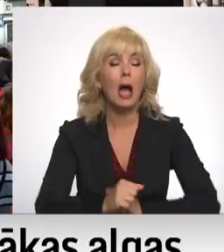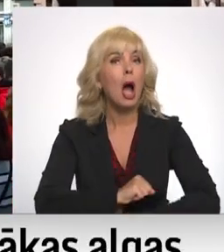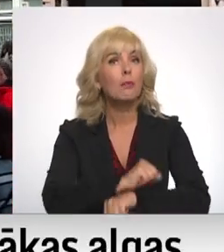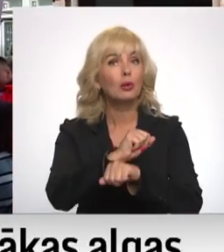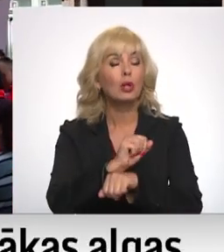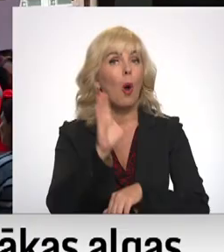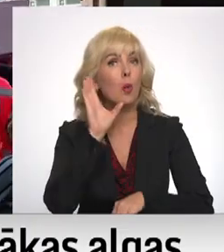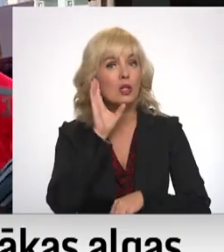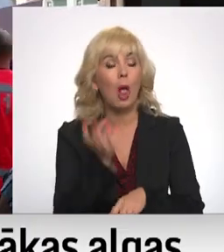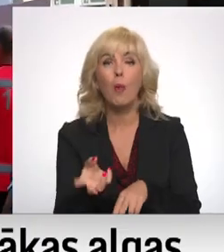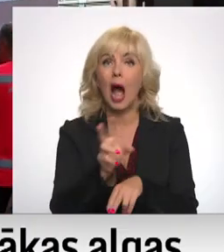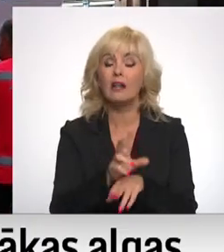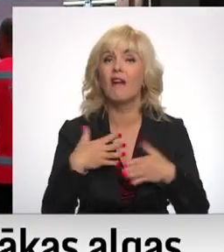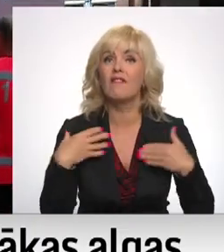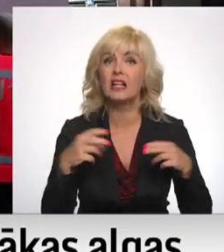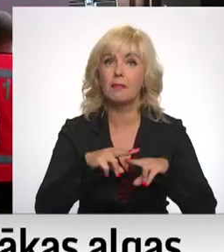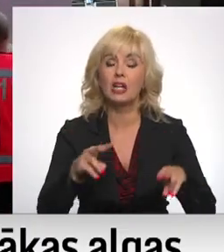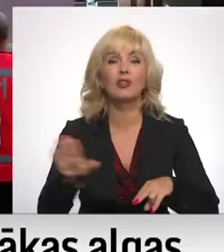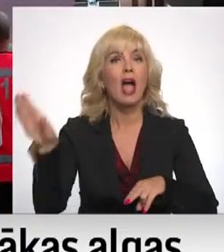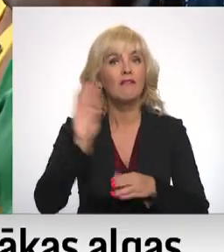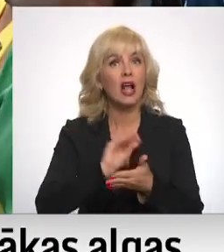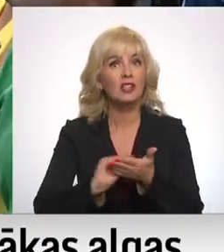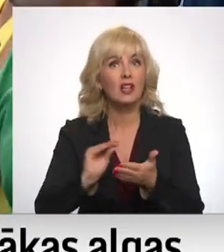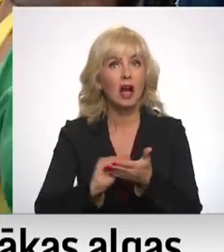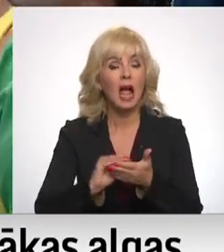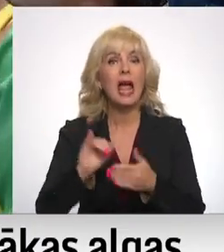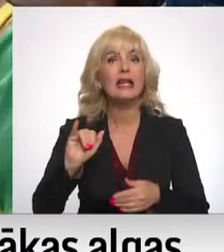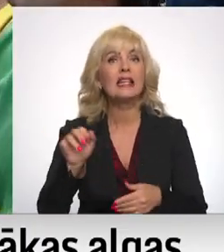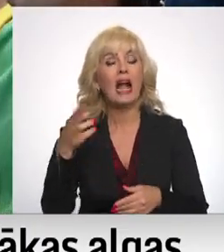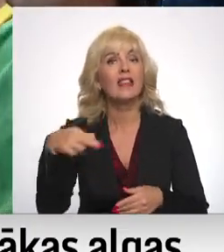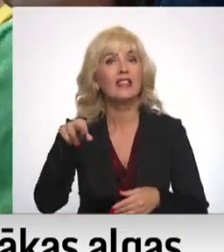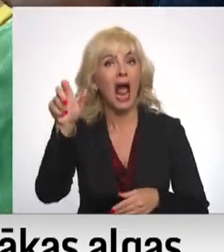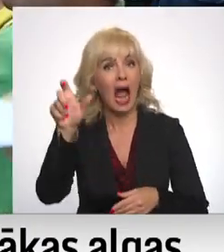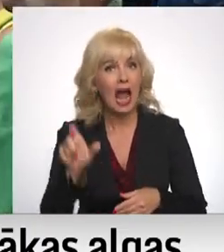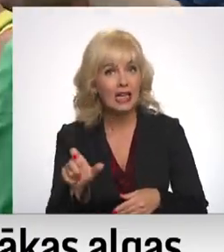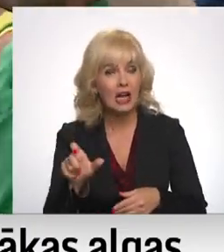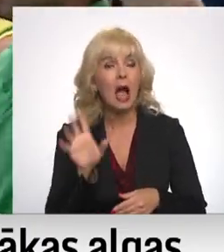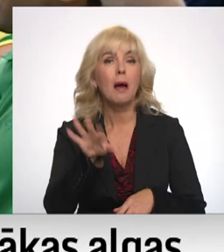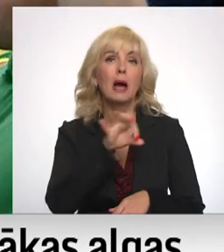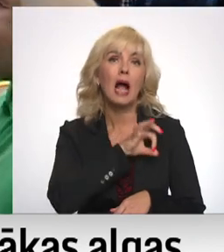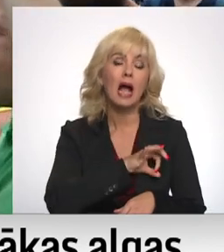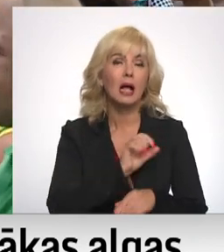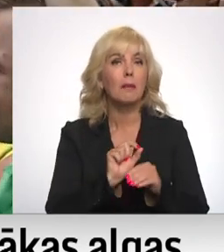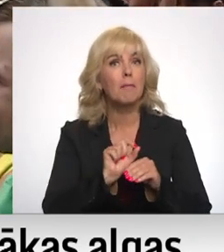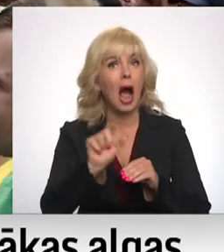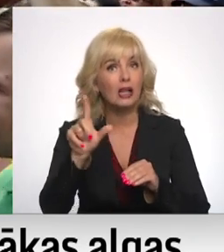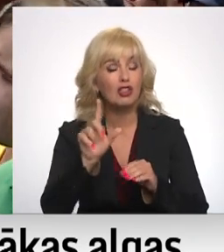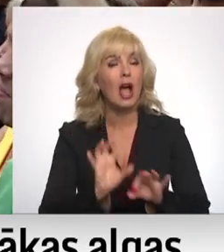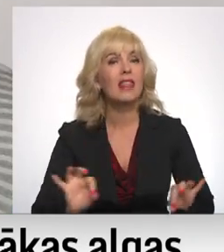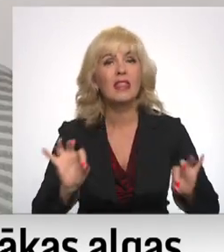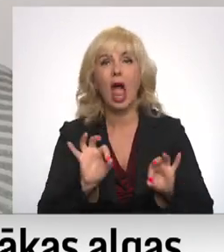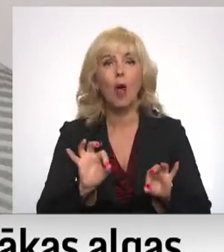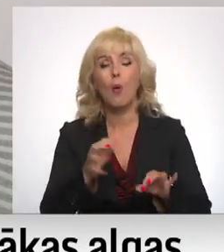Protestējošos uzklausīt atnāca Veselības ministrijas valsts sekretāra Indra Dreika. Viņa uzskata, ka lineāra atalgojuma celšana neko